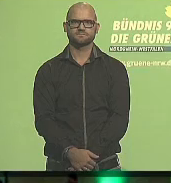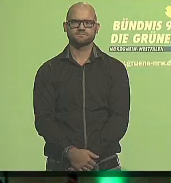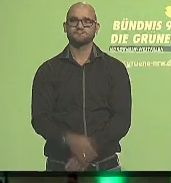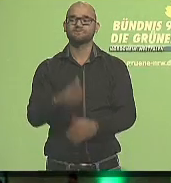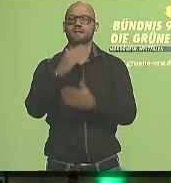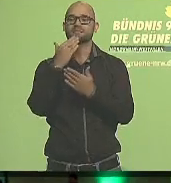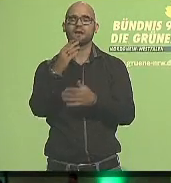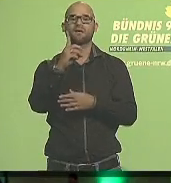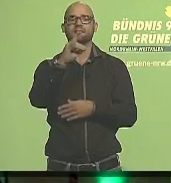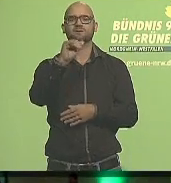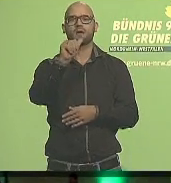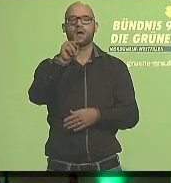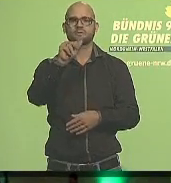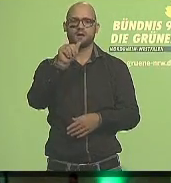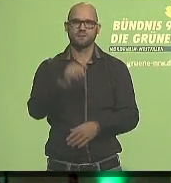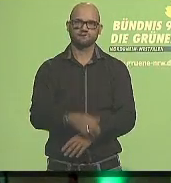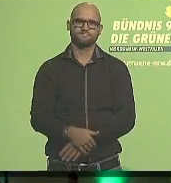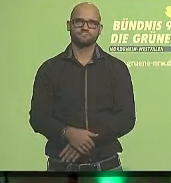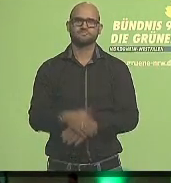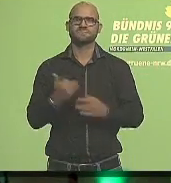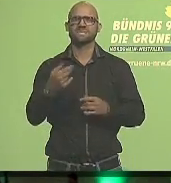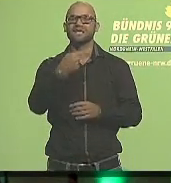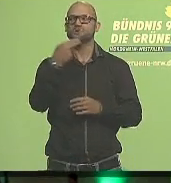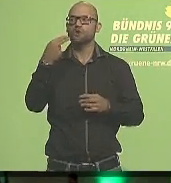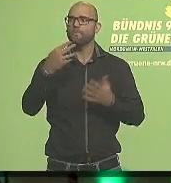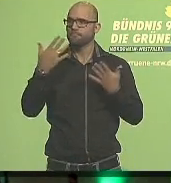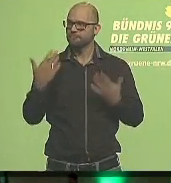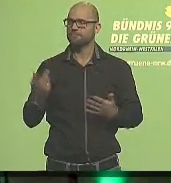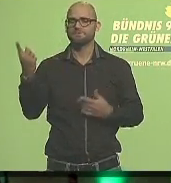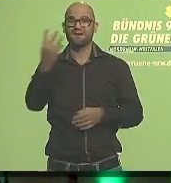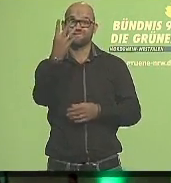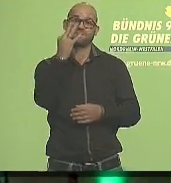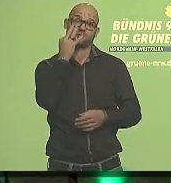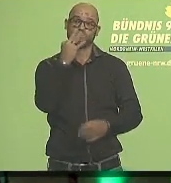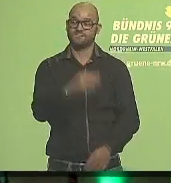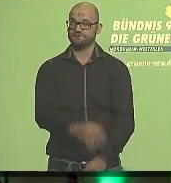Danke, Diana. Jetzt Hisham und auch du hast 4 Minuten.